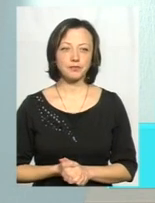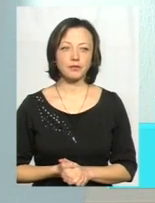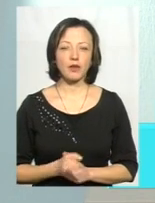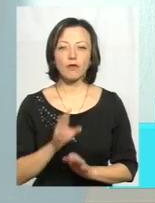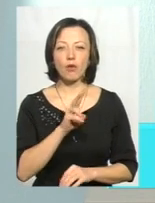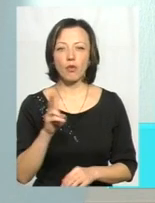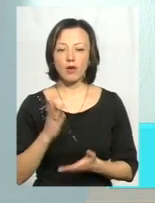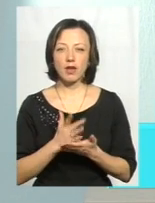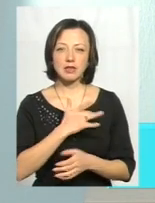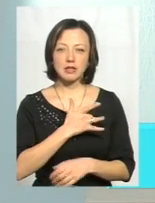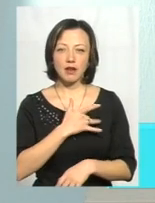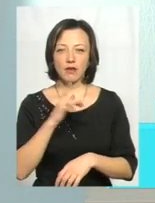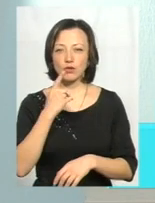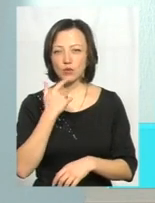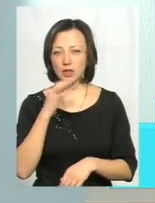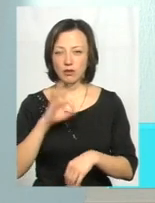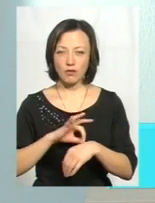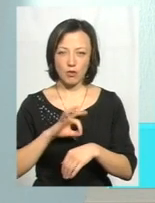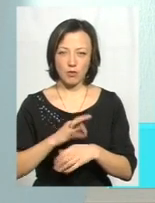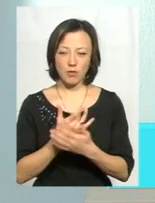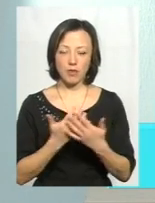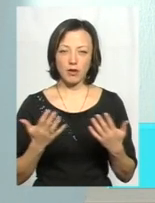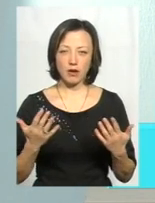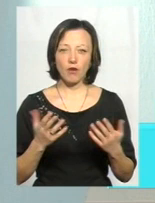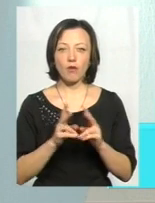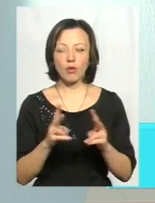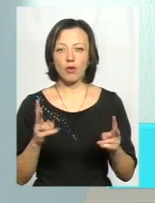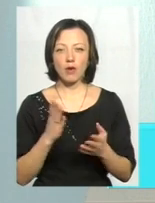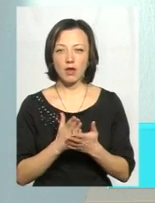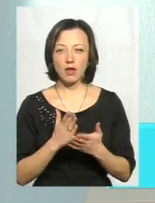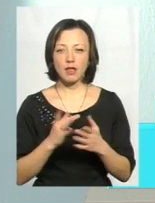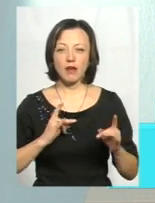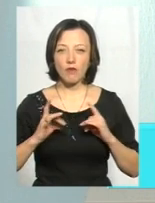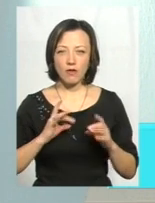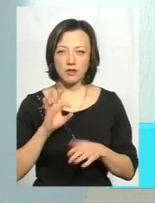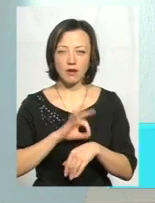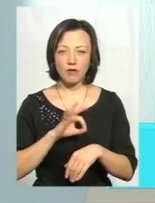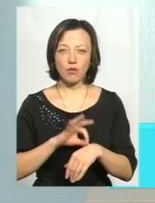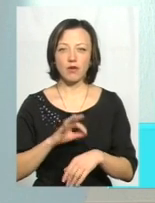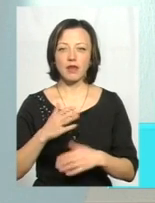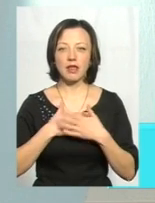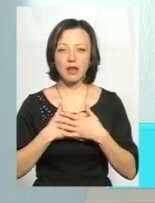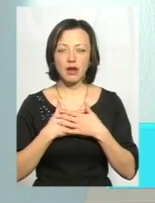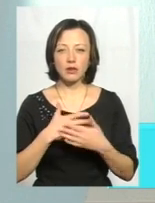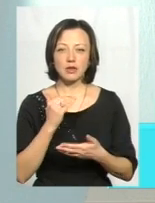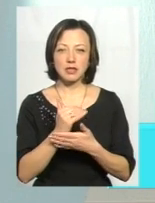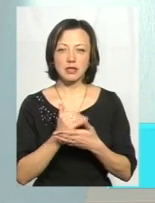є патологія серцево-судинної системи, в кого є захворювання нервової системи, дихальної системи.